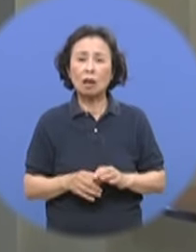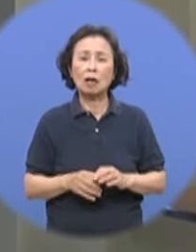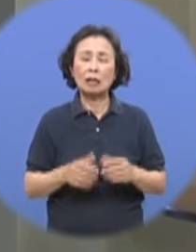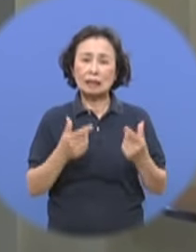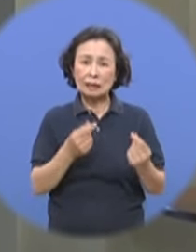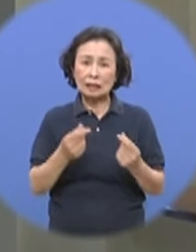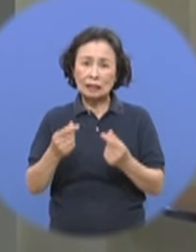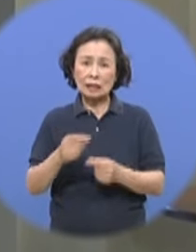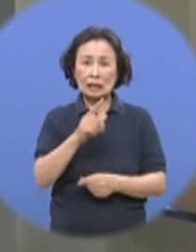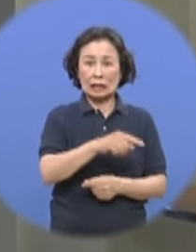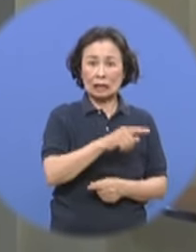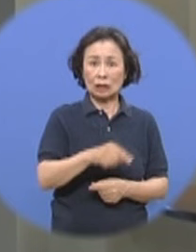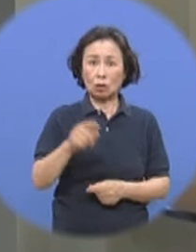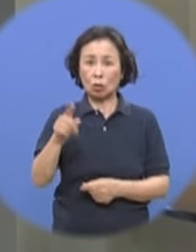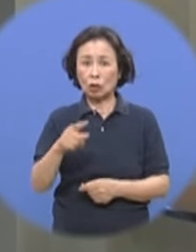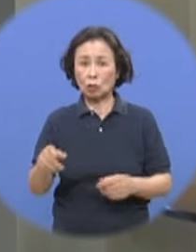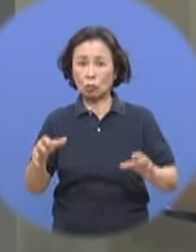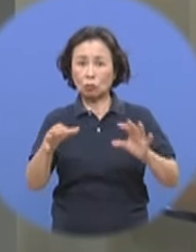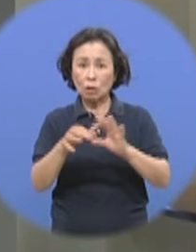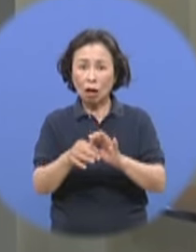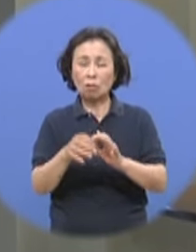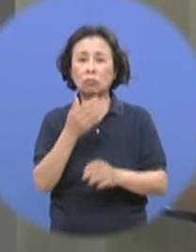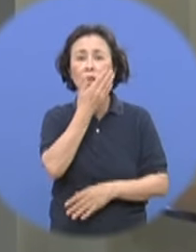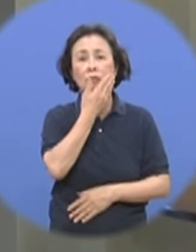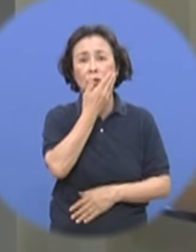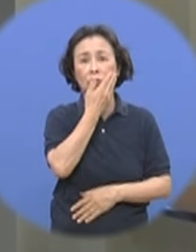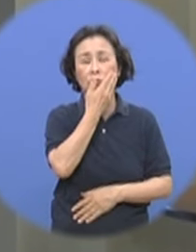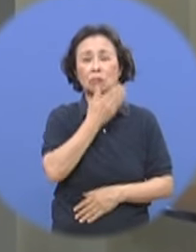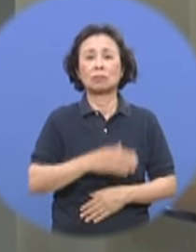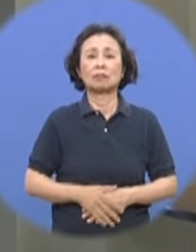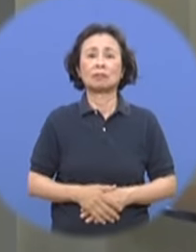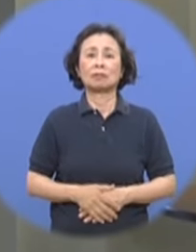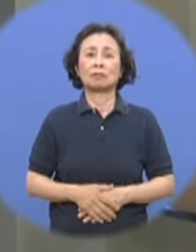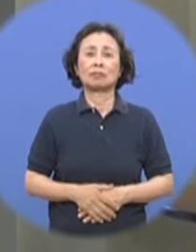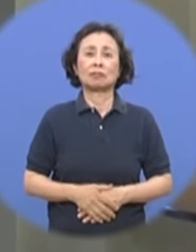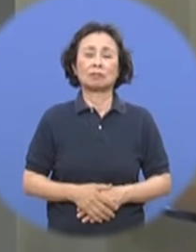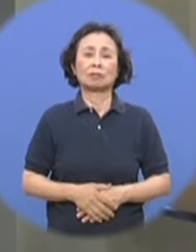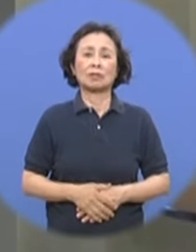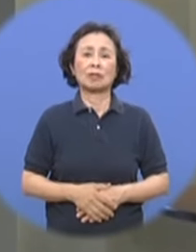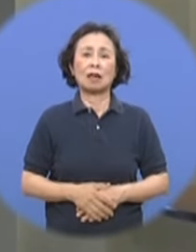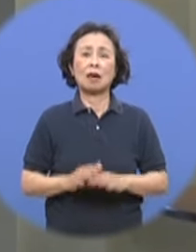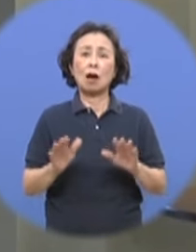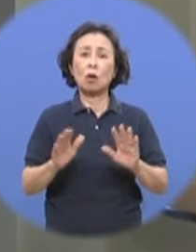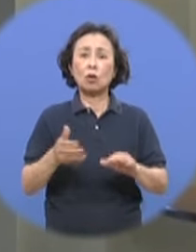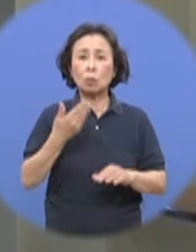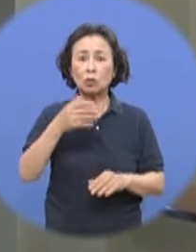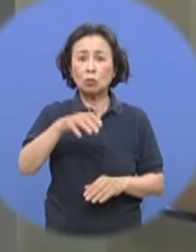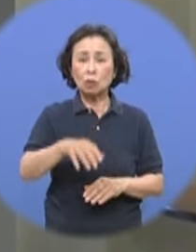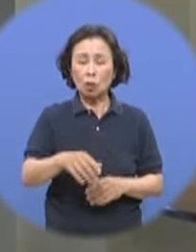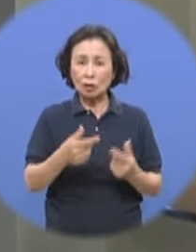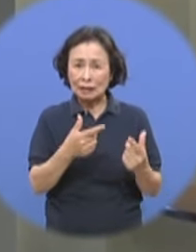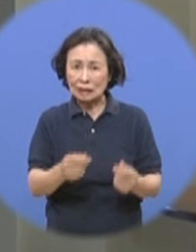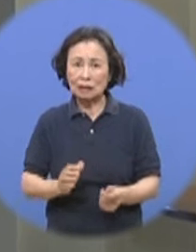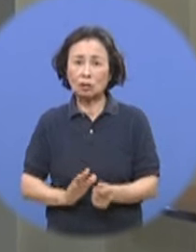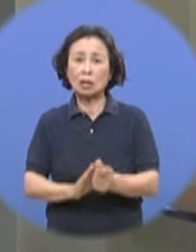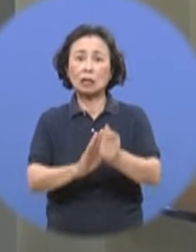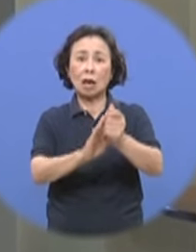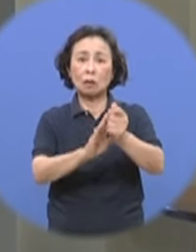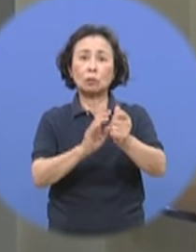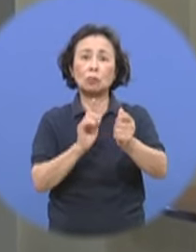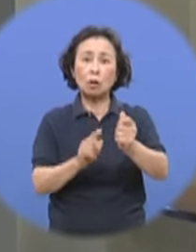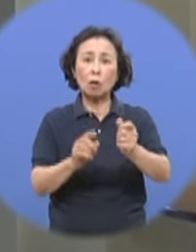り人と人がつながっているということが大切だと思うんですね。そういう意味では子ども食堂をしっかり支えていくということは